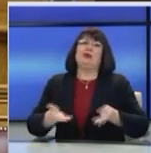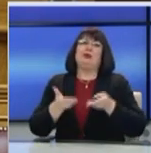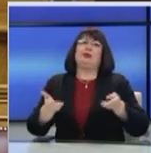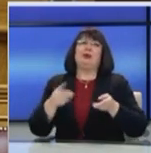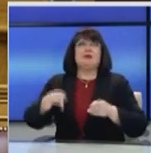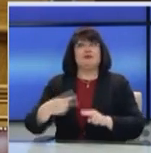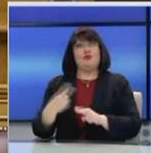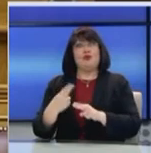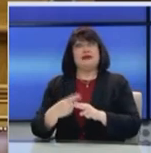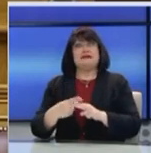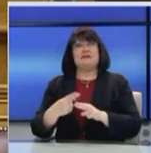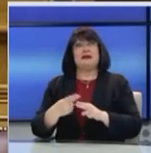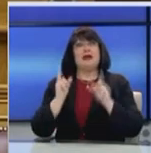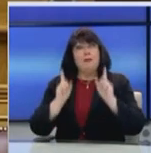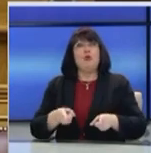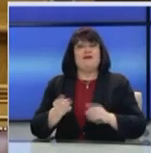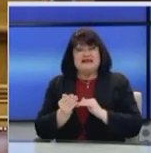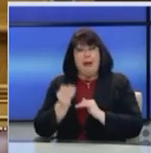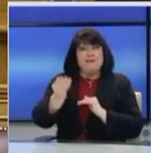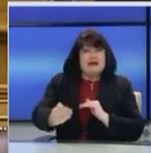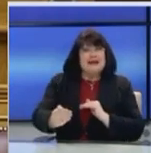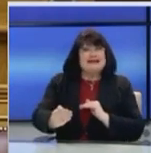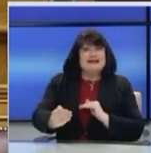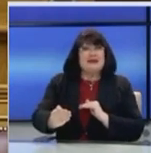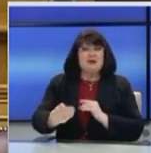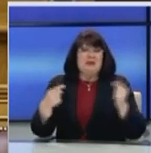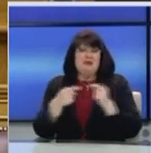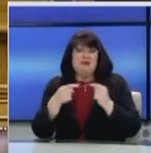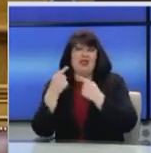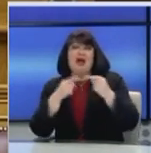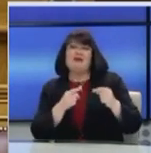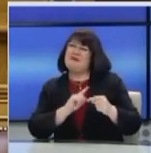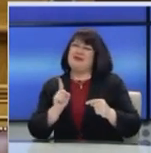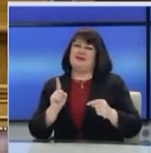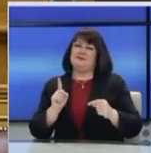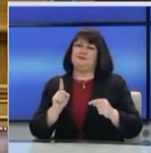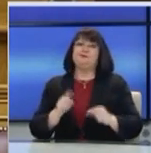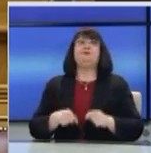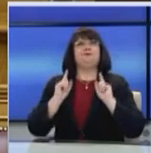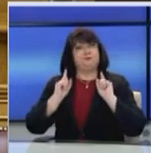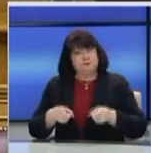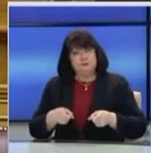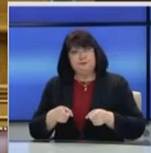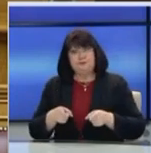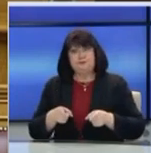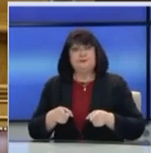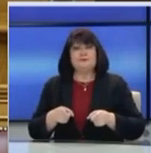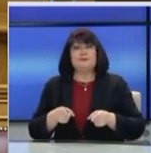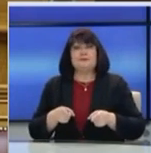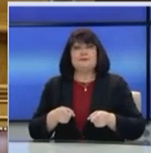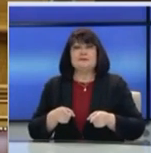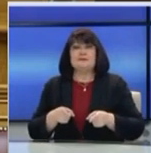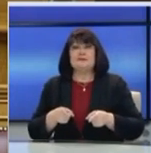τη σημασία αυτής της απόφασης. Διότι αν αυτή η απόφαση ήταν